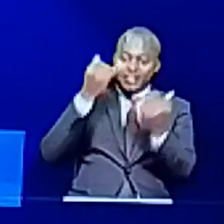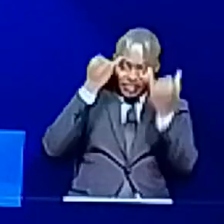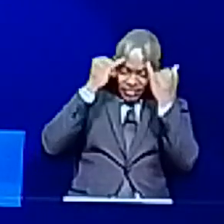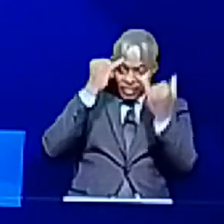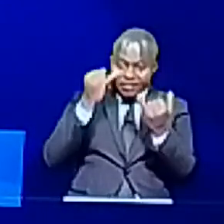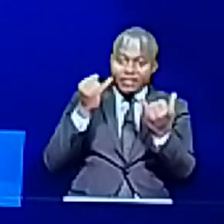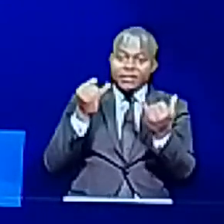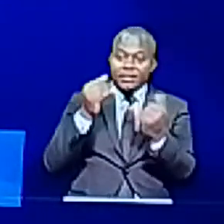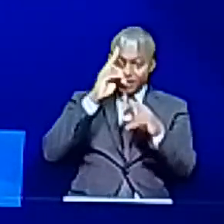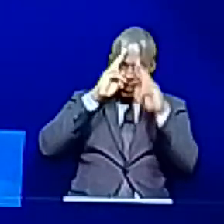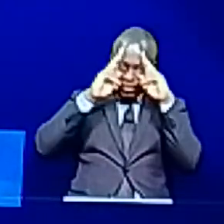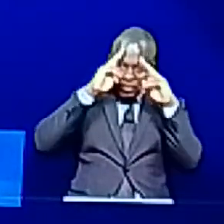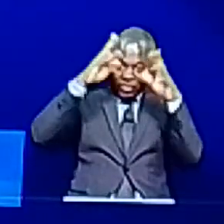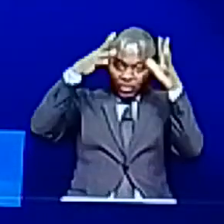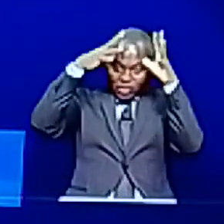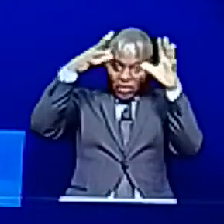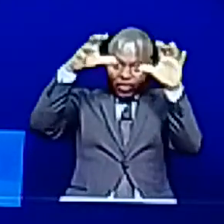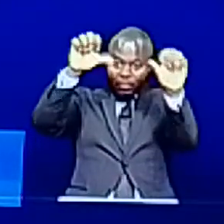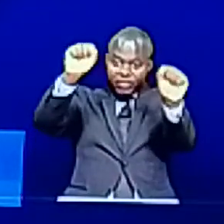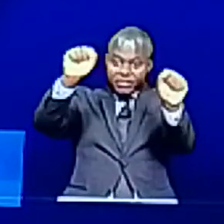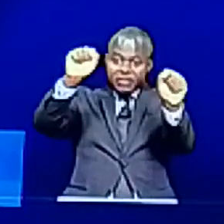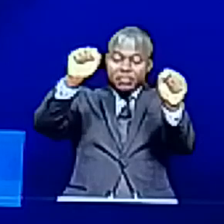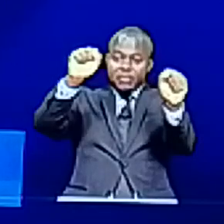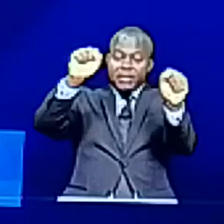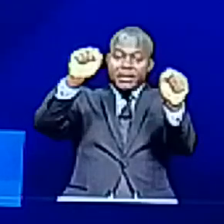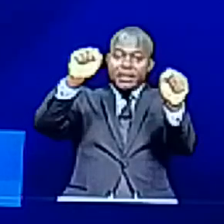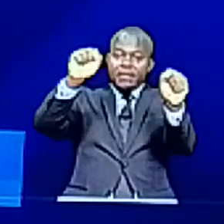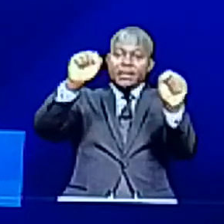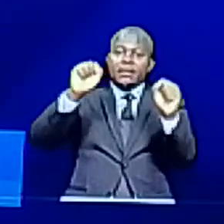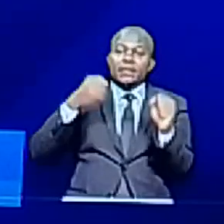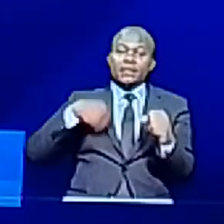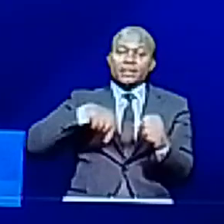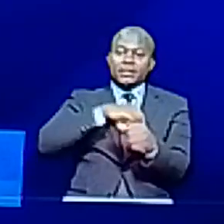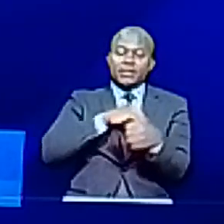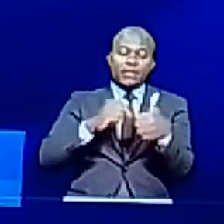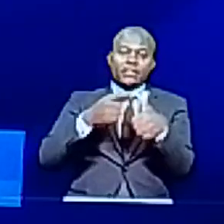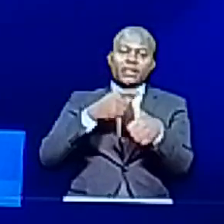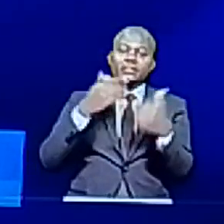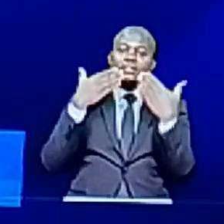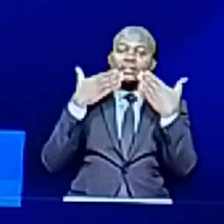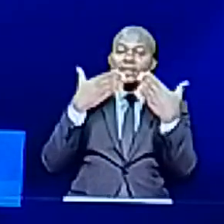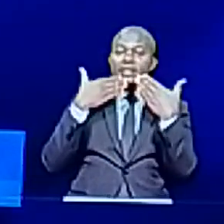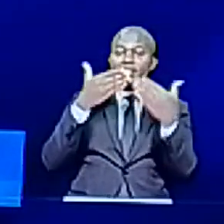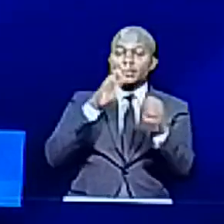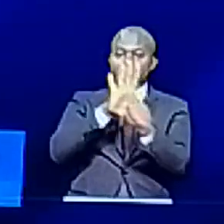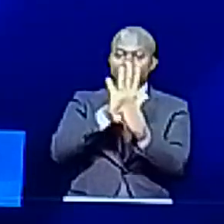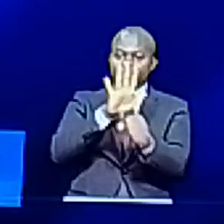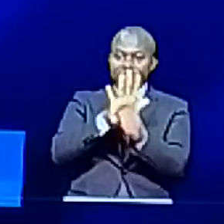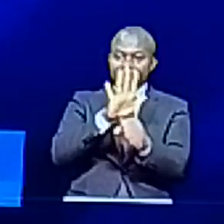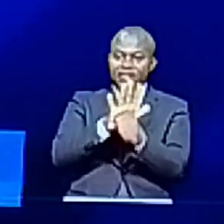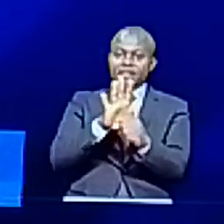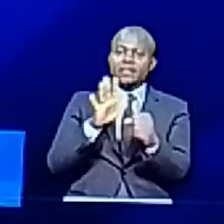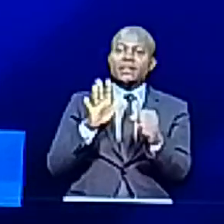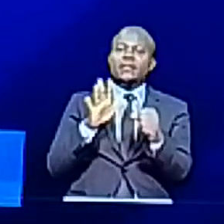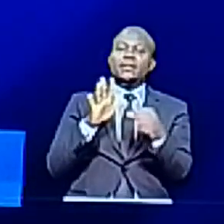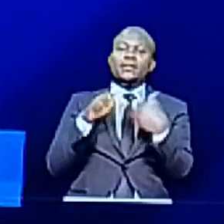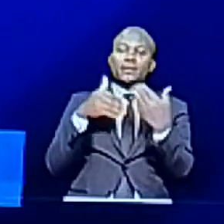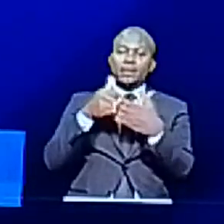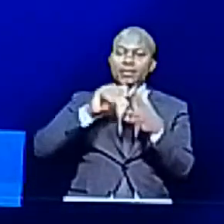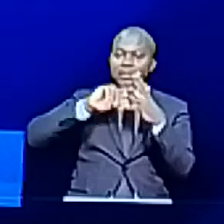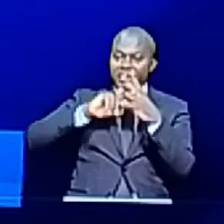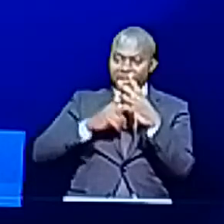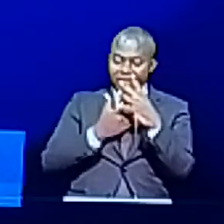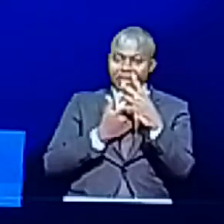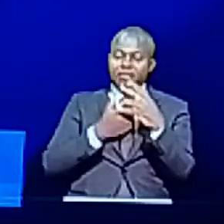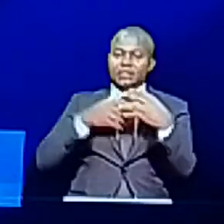igitekerezo nyakubahwa perezida wa repubulika ndabanza kubashimira cyane ko mwatangije urugamba